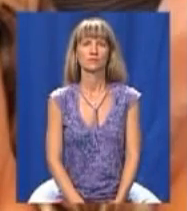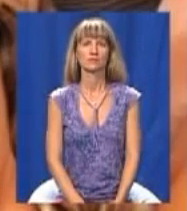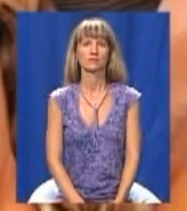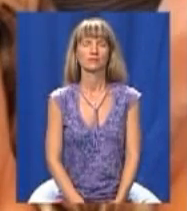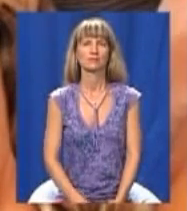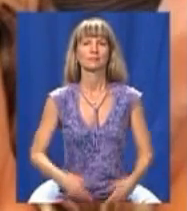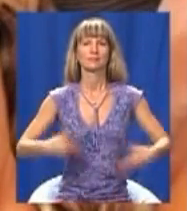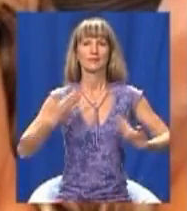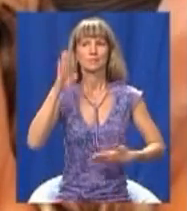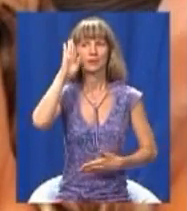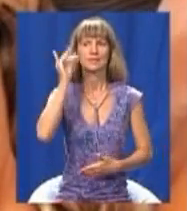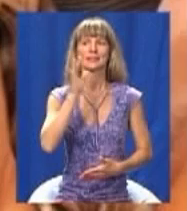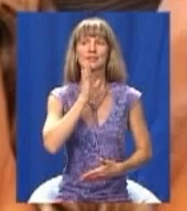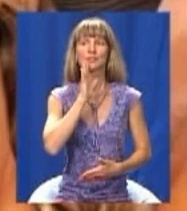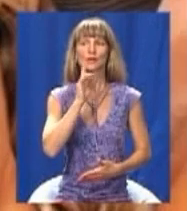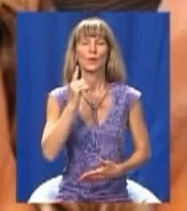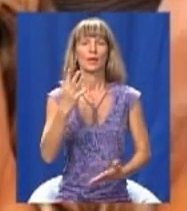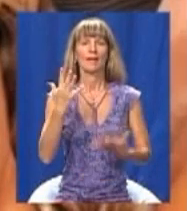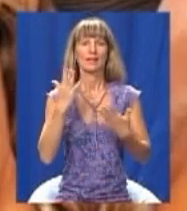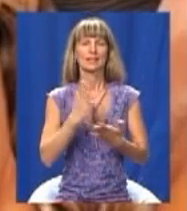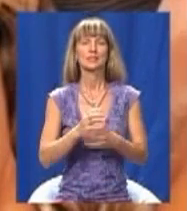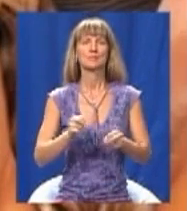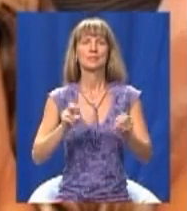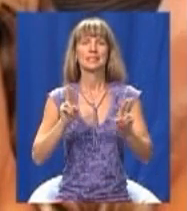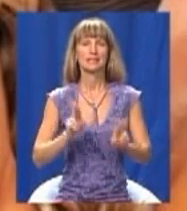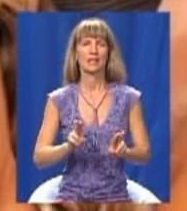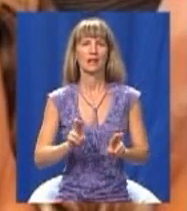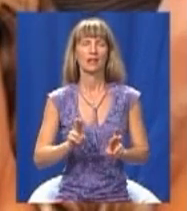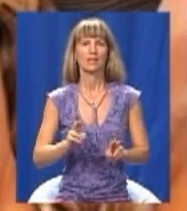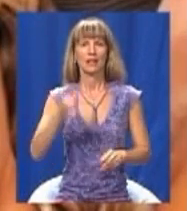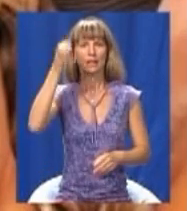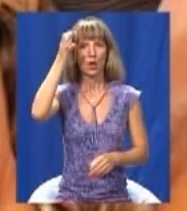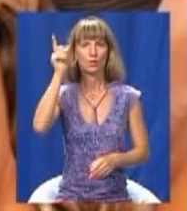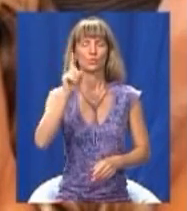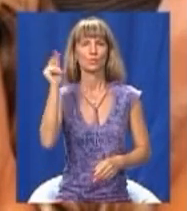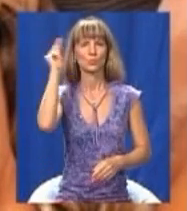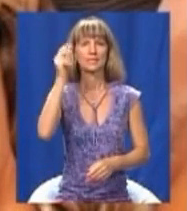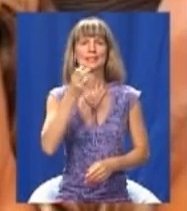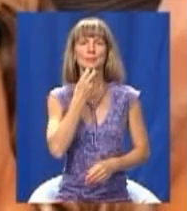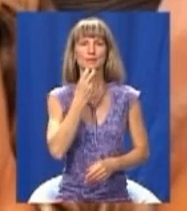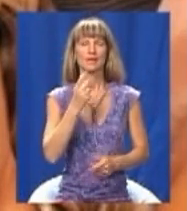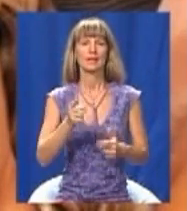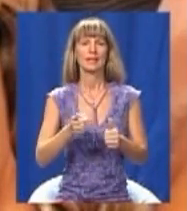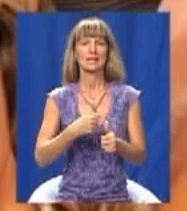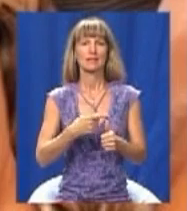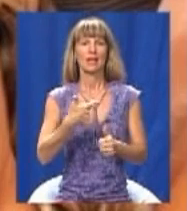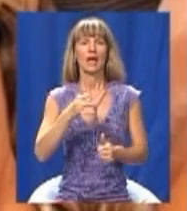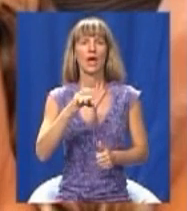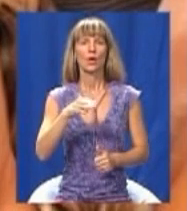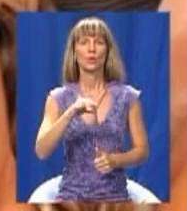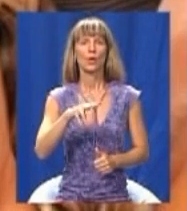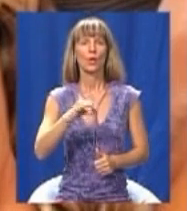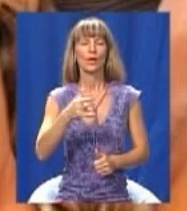Привіт, хлопчики та дівчатка! Виявляється, є спеціальна наука, що вивчає сміх. Називається вона гелатологія. У